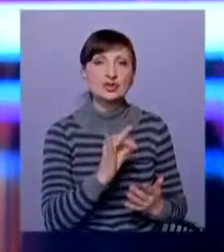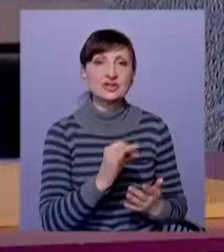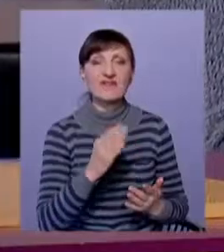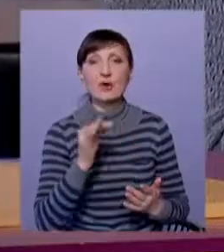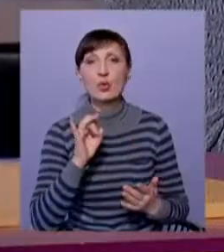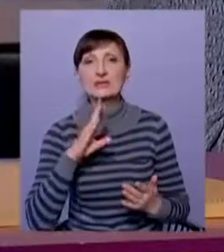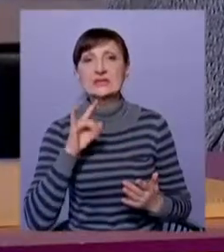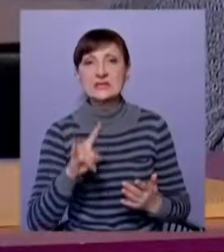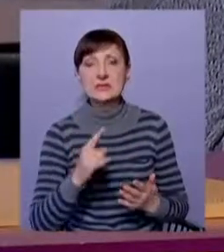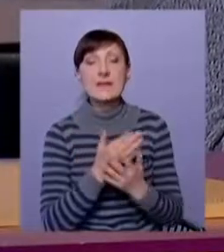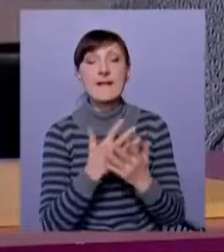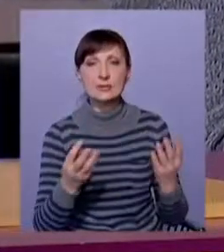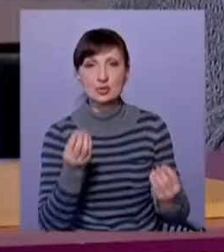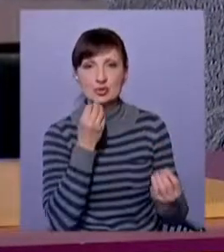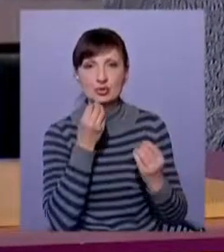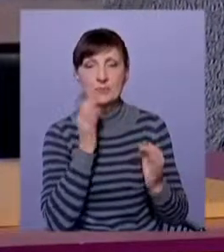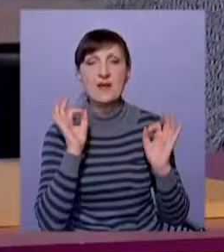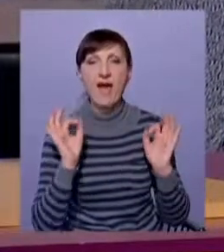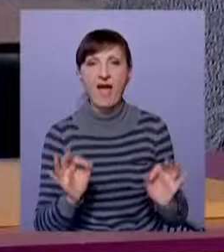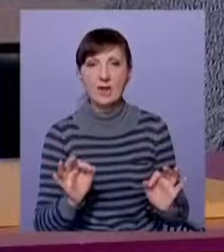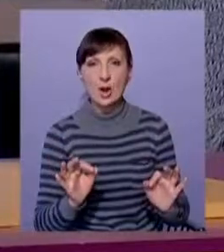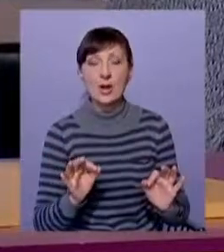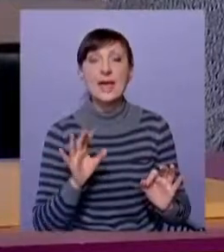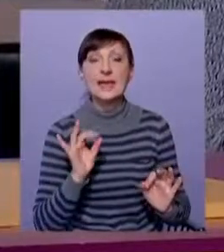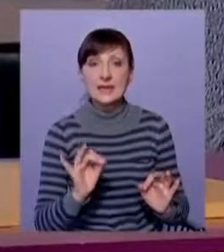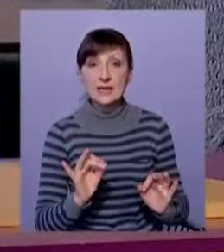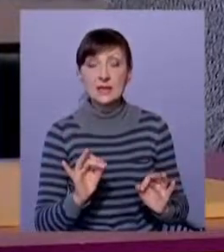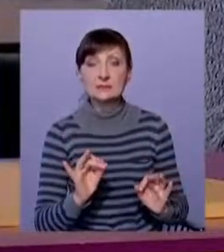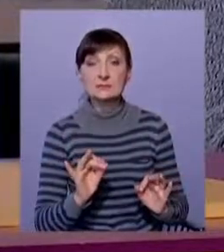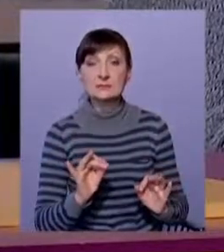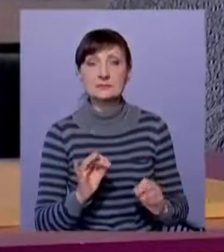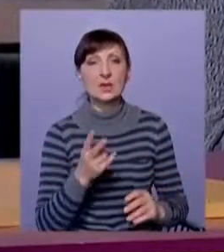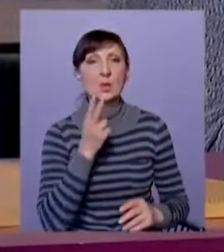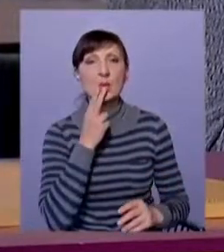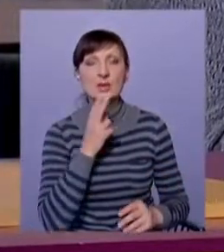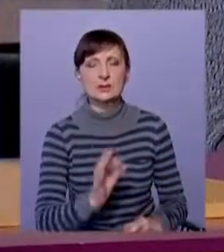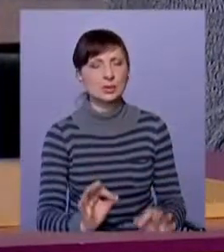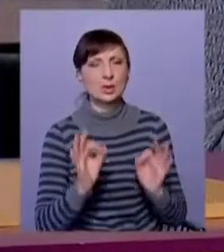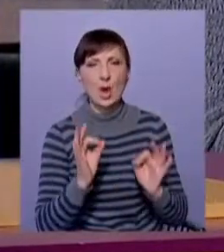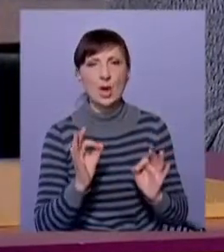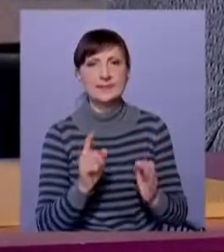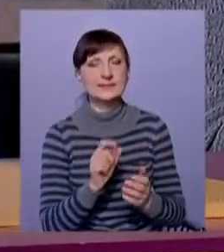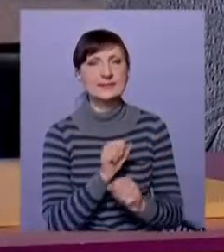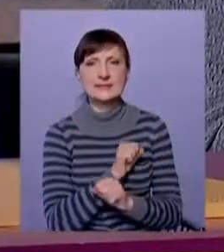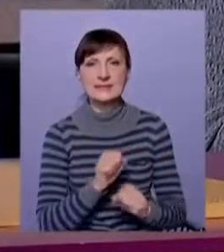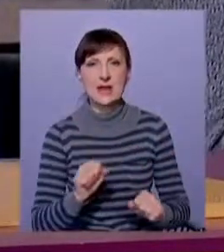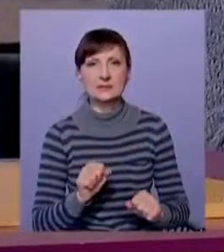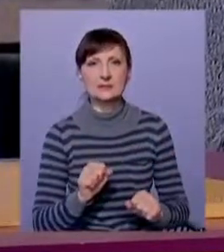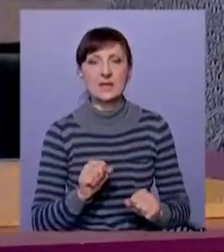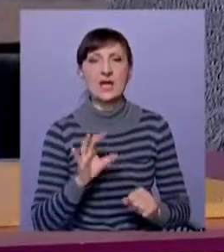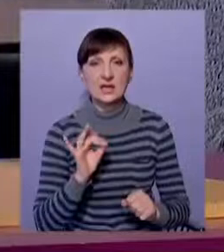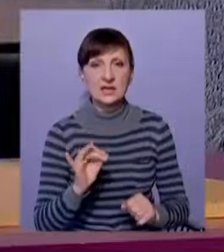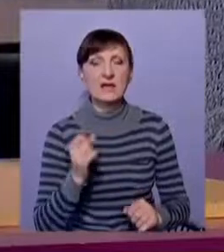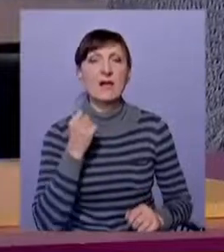и вообще правильное питание в день. И, конечно, ноль табака. Употребление, ноль табакокурения. И алкоголь,